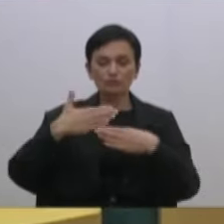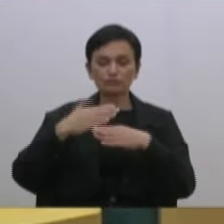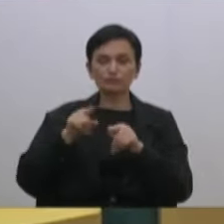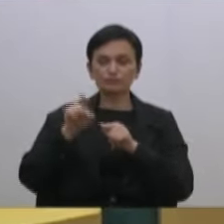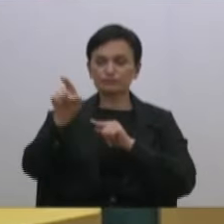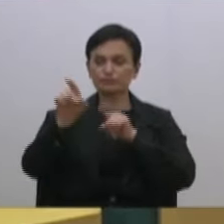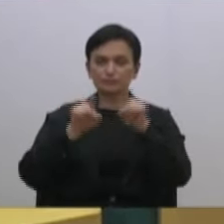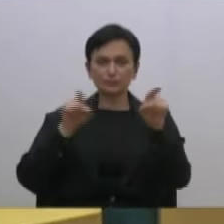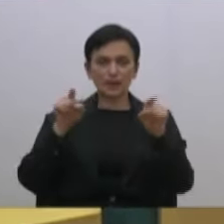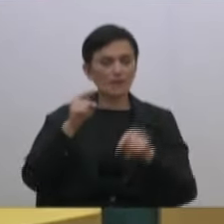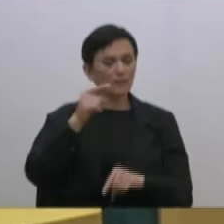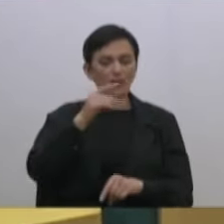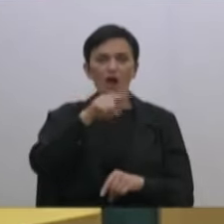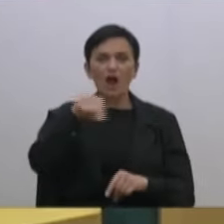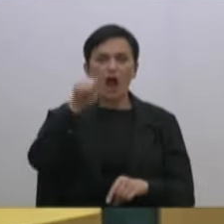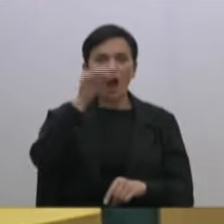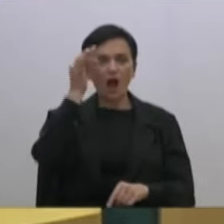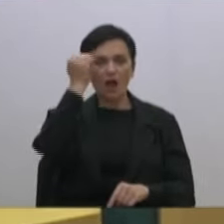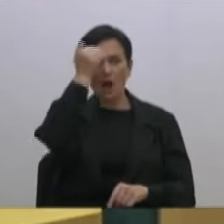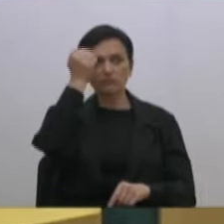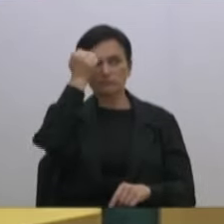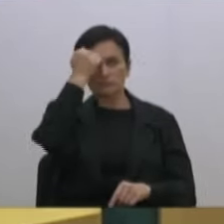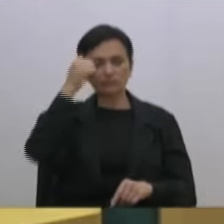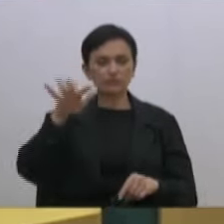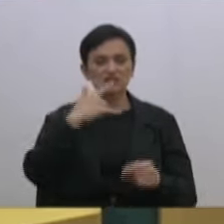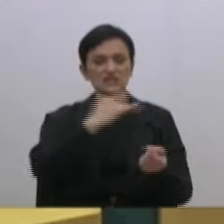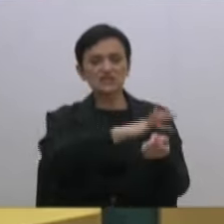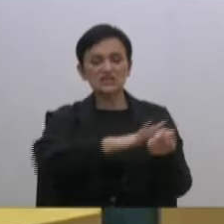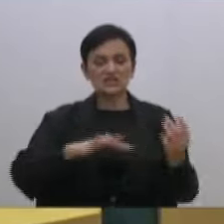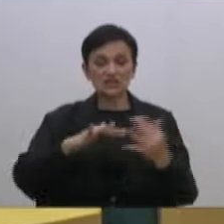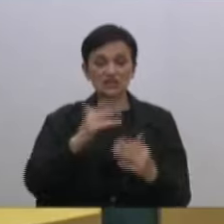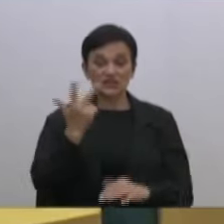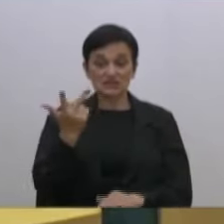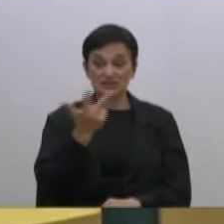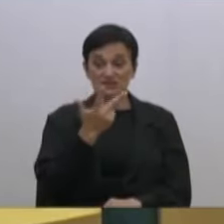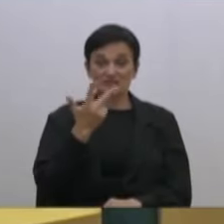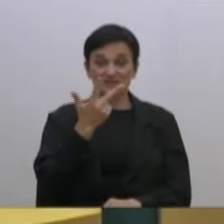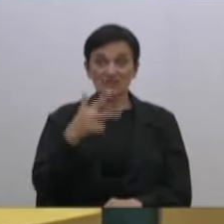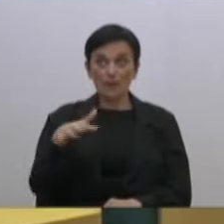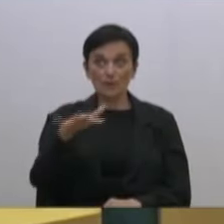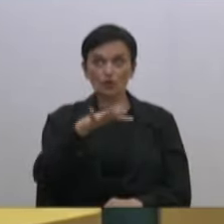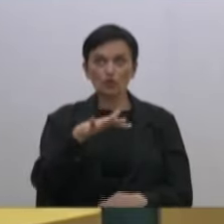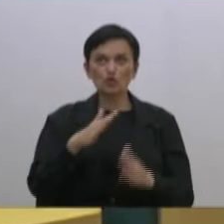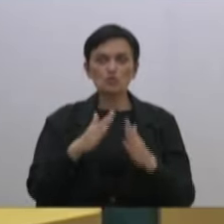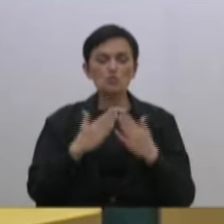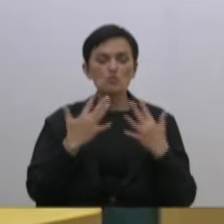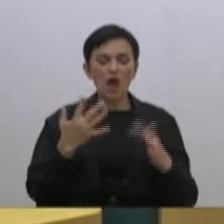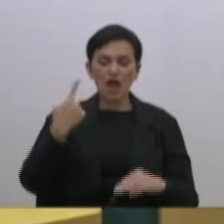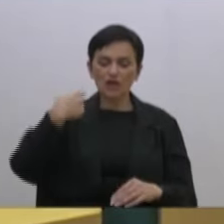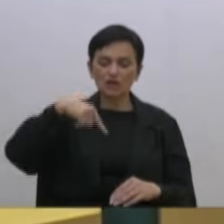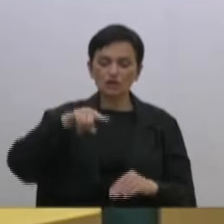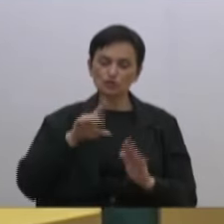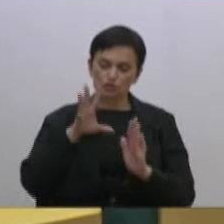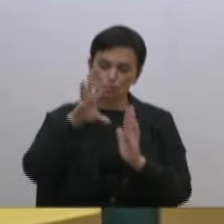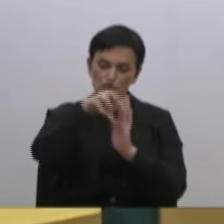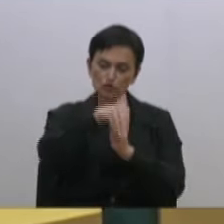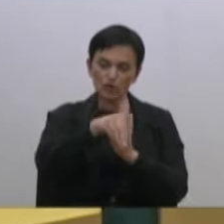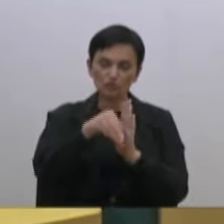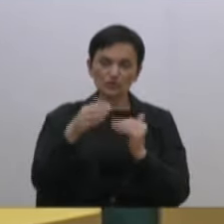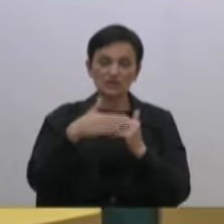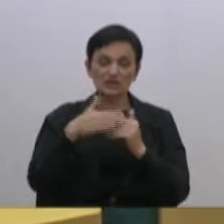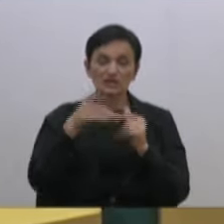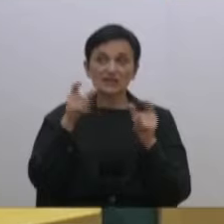აღარავის გაახსენდა უცებ სისხლის მღვრელი ომი და ეს სწორედ ის სამი ქვეყანაა, რომლებიც ყველაზე მეტად ითხოვენ ჩვენგან, რომ შევერთეთ სანქციებს,